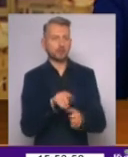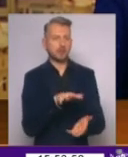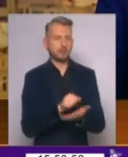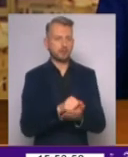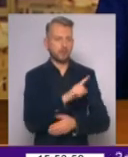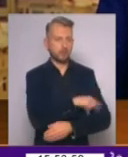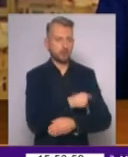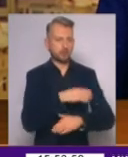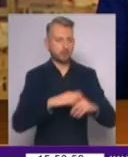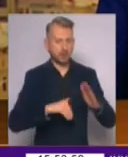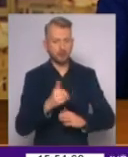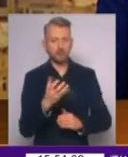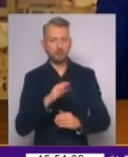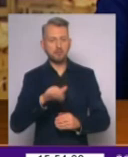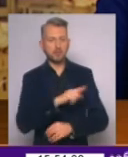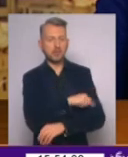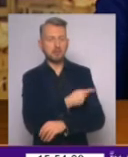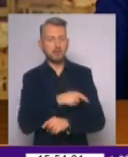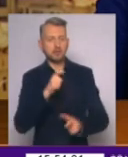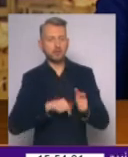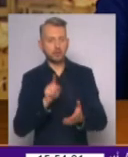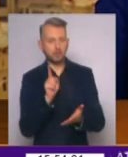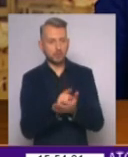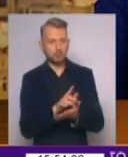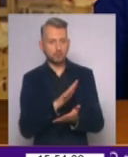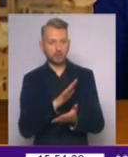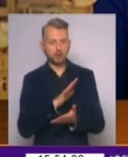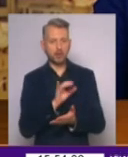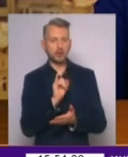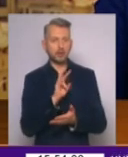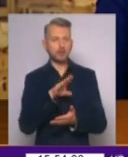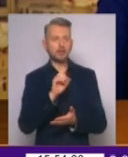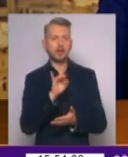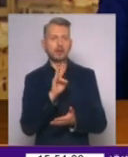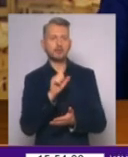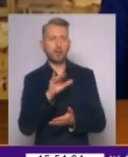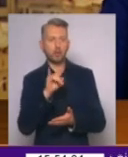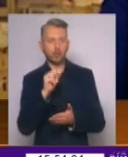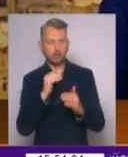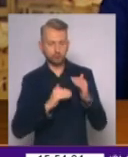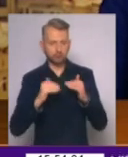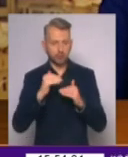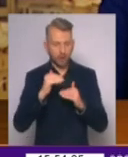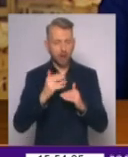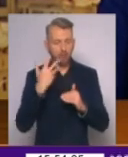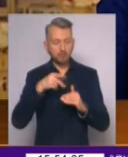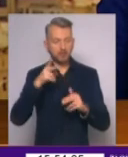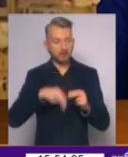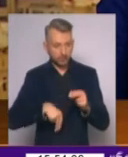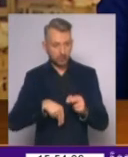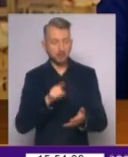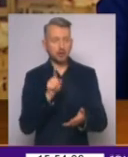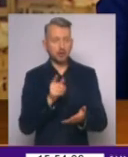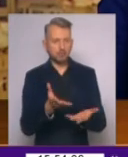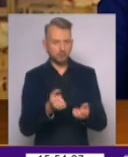медичною практикою. Так. Ще після мединституту ти маєш ще пройти так звану інтернатуру, тільки після закінчення її ти не маєш права